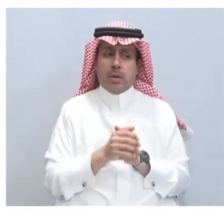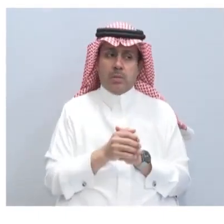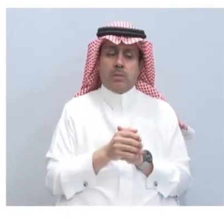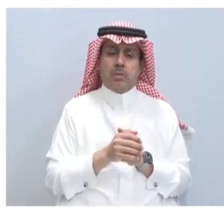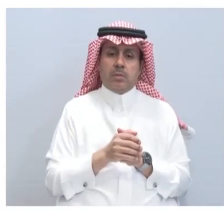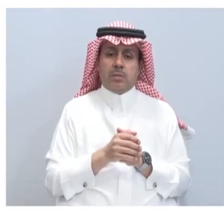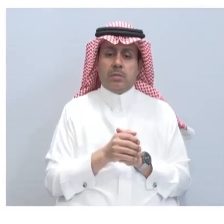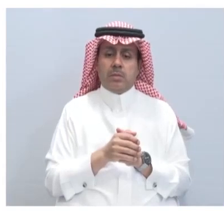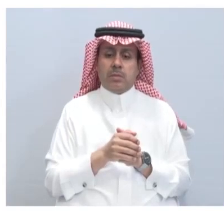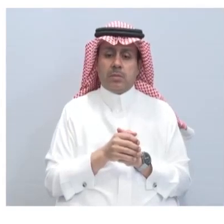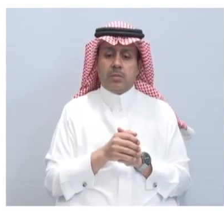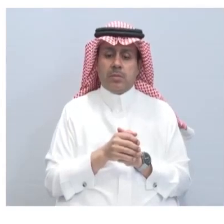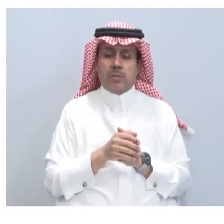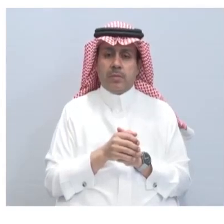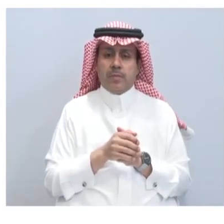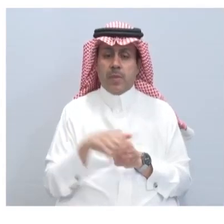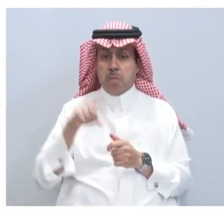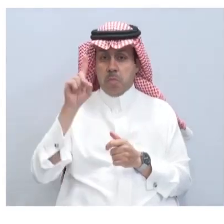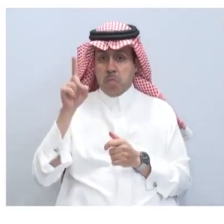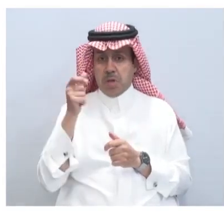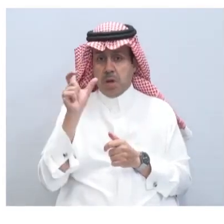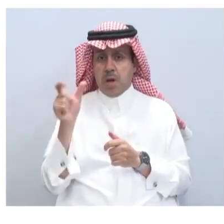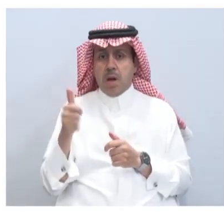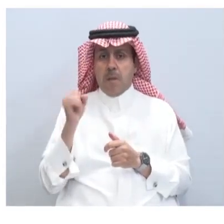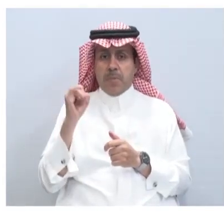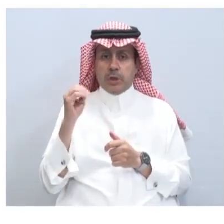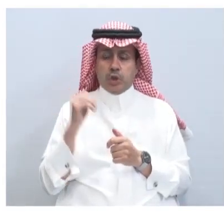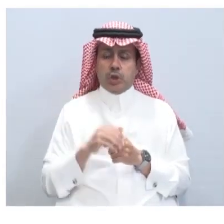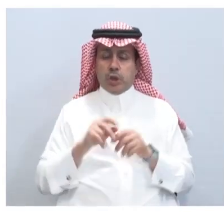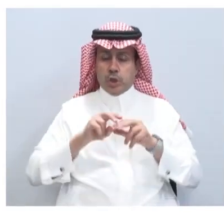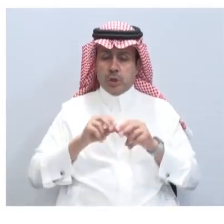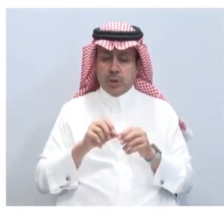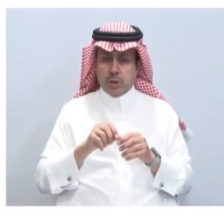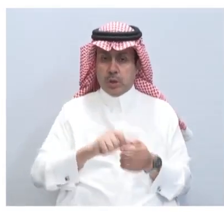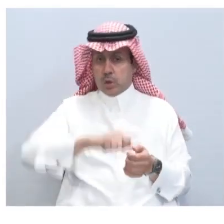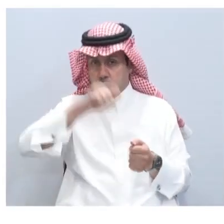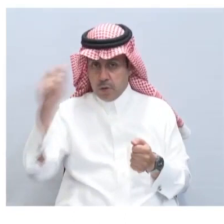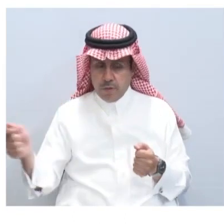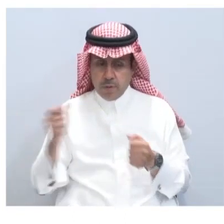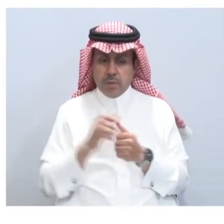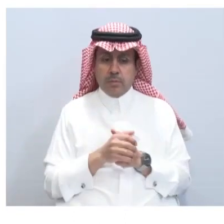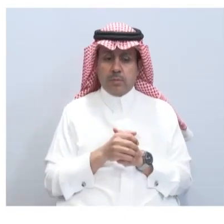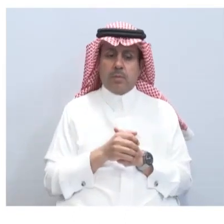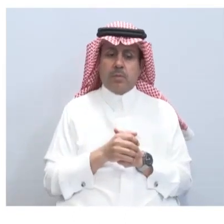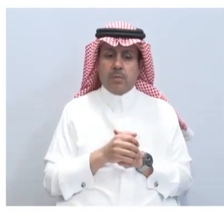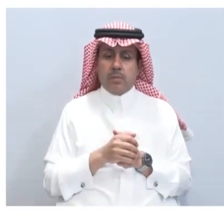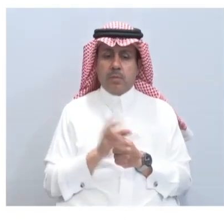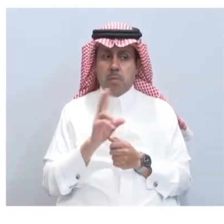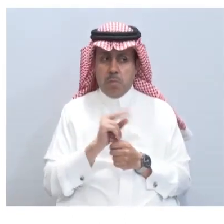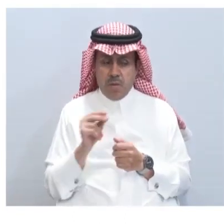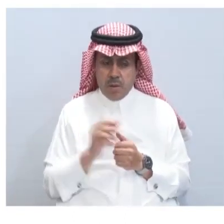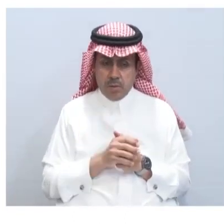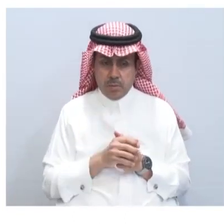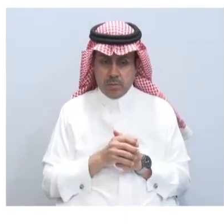المكان المخصص لذلك من برنامج التصفح المستخدم وذلك كما في المثال الاتي لنضرب لكم